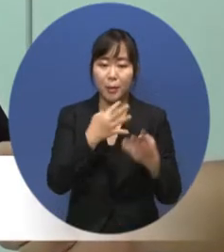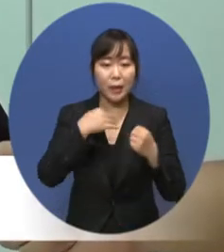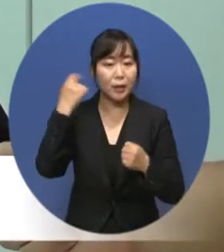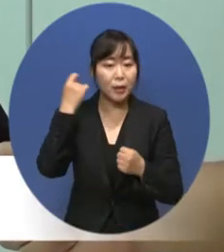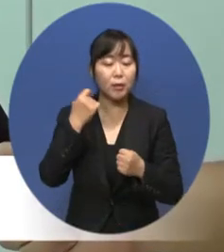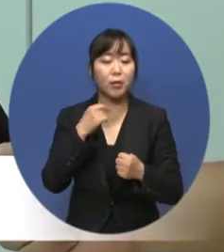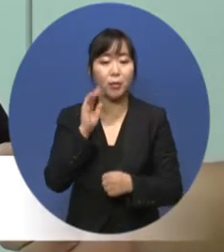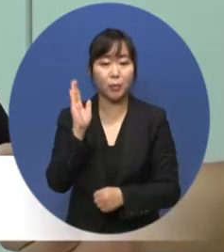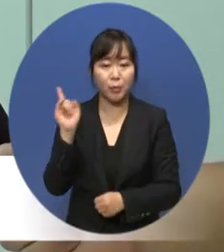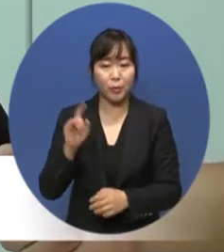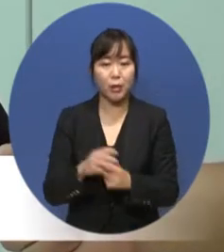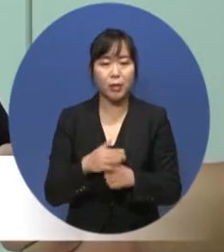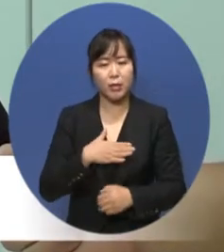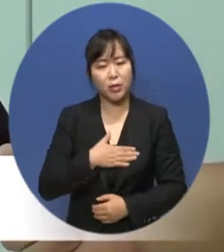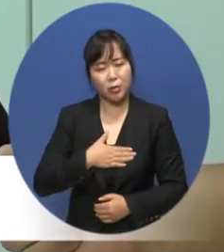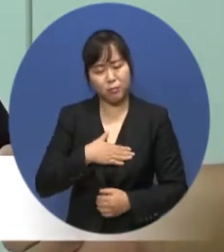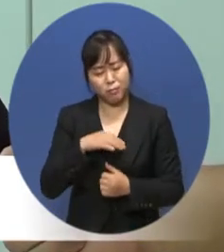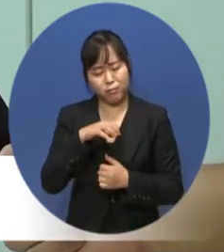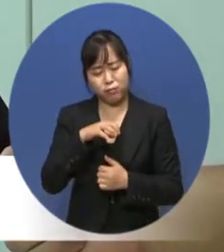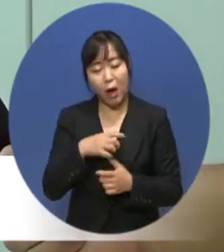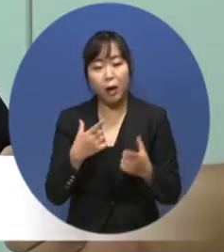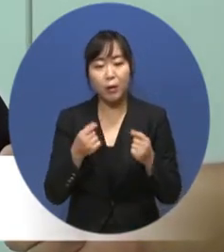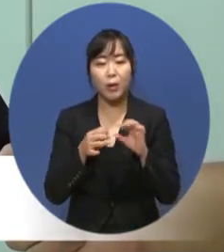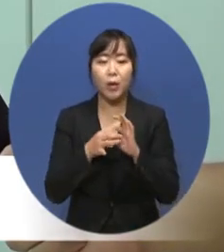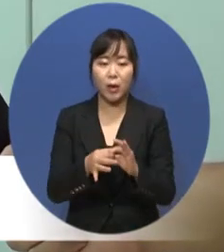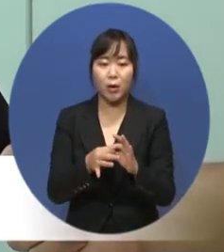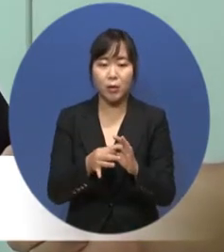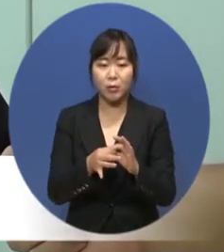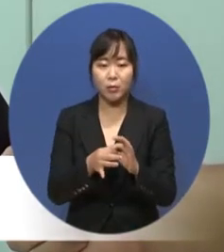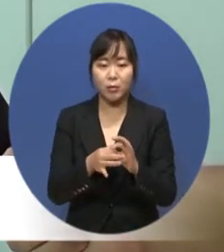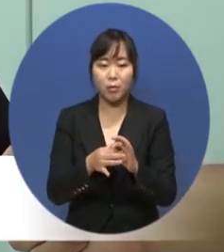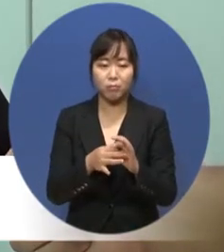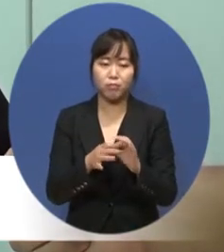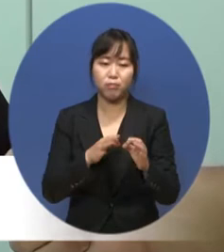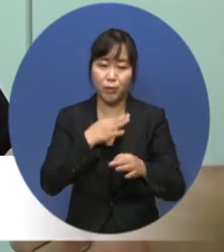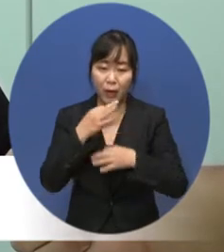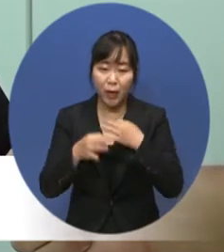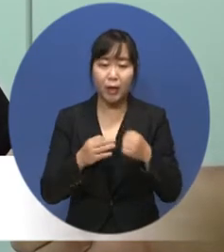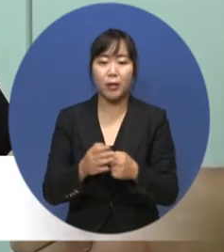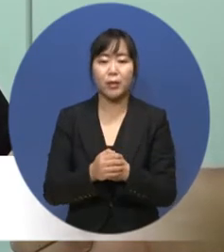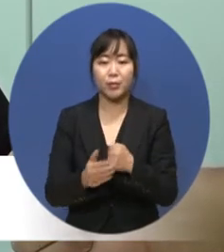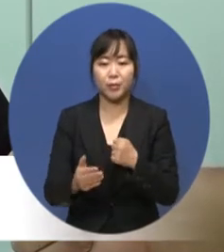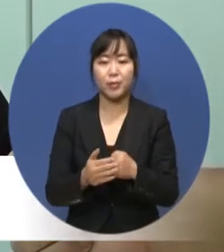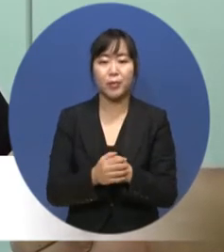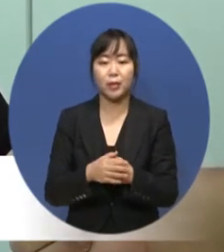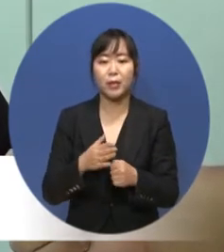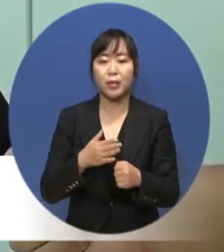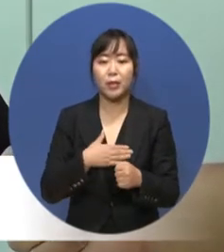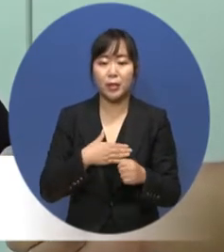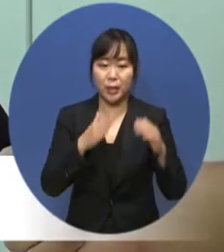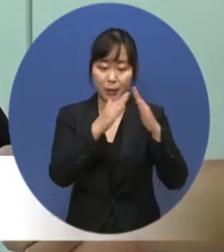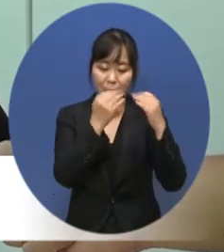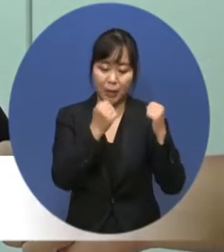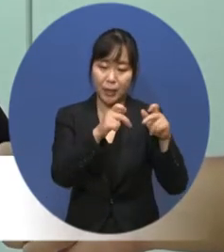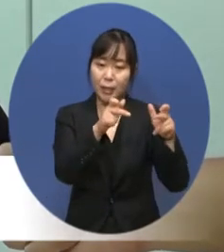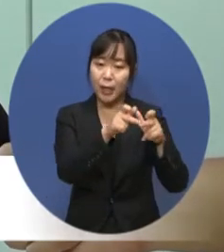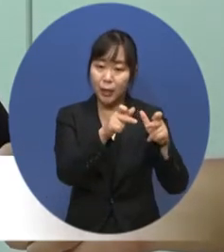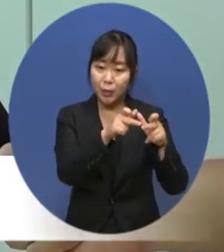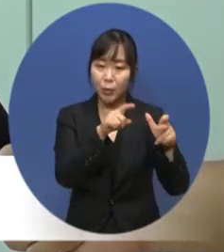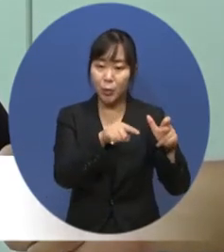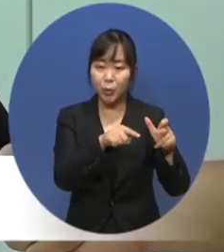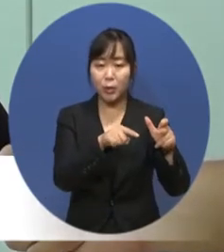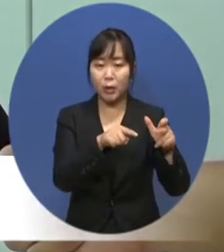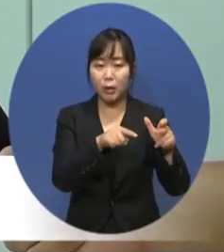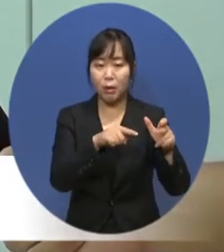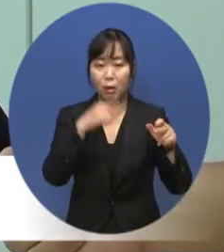얘기가 이제 정서적 고립감에 대한 부분들을 많이 호소를 하셨어요. 그래서 재가장애인분들도 저희가